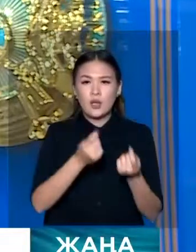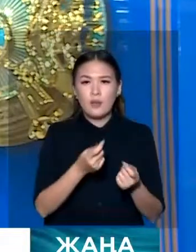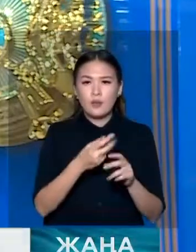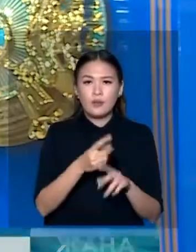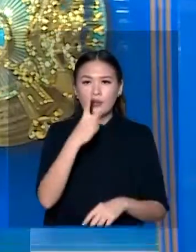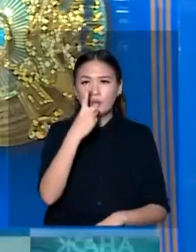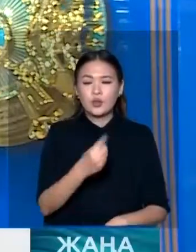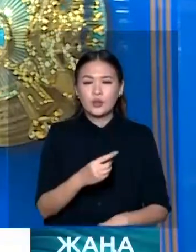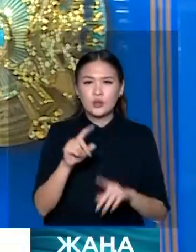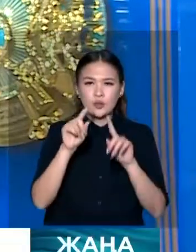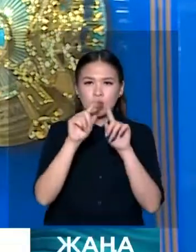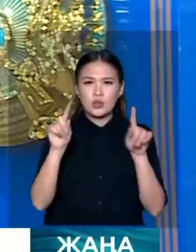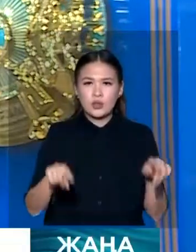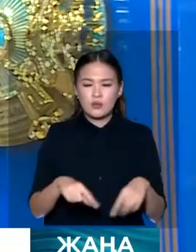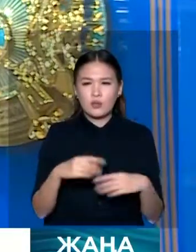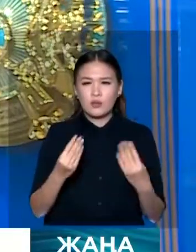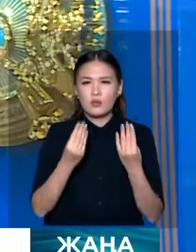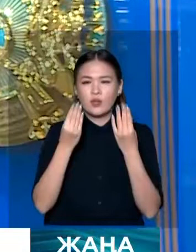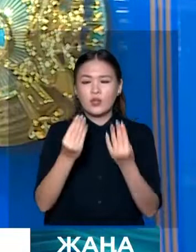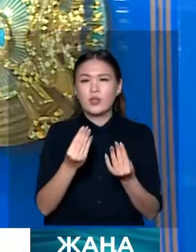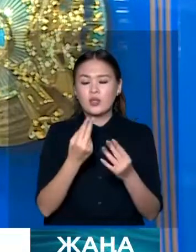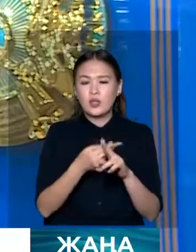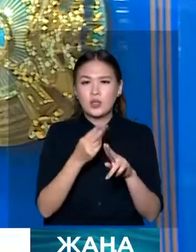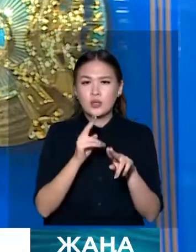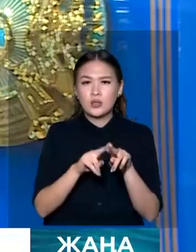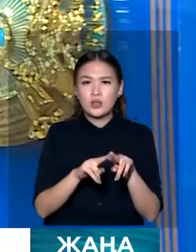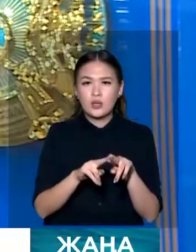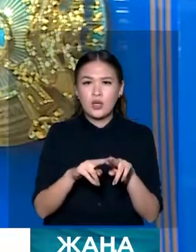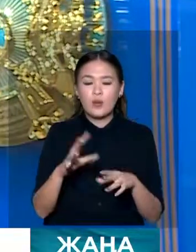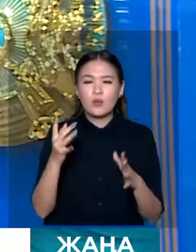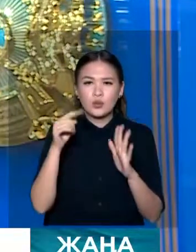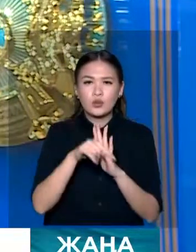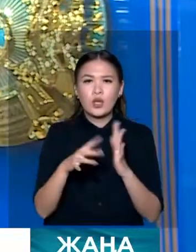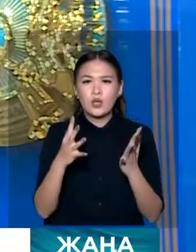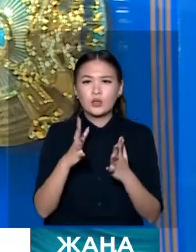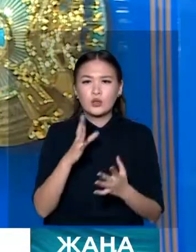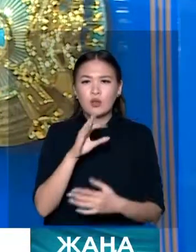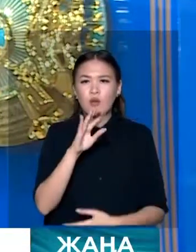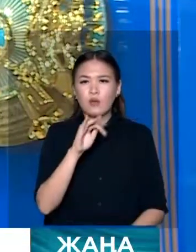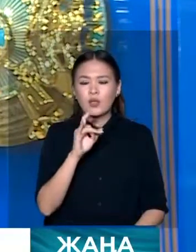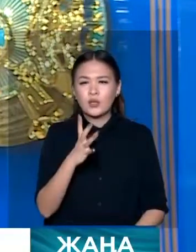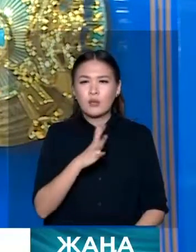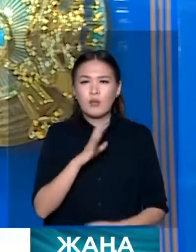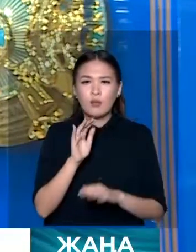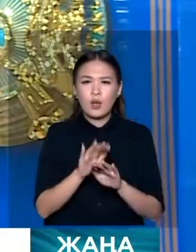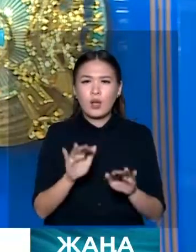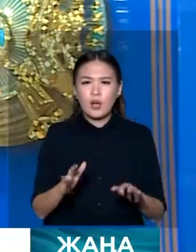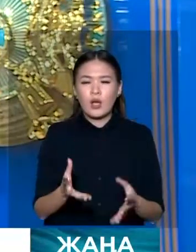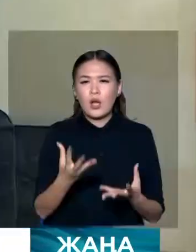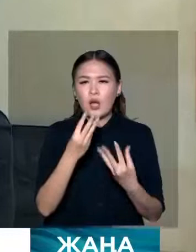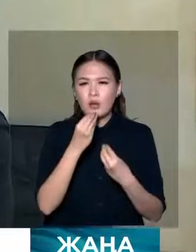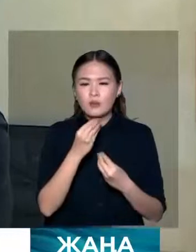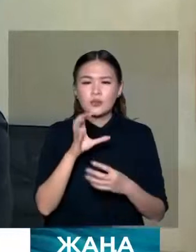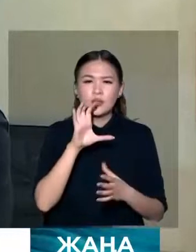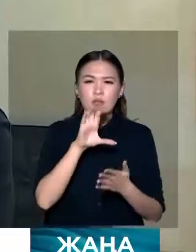бір күннің ішінде сертификат беріледі. Оны құрамда не бар, ол таварларын? Анау балалар кішкенай оны аузына салады,